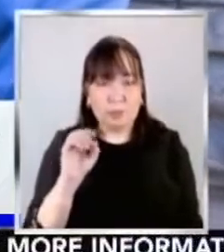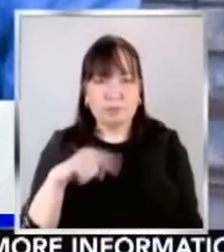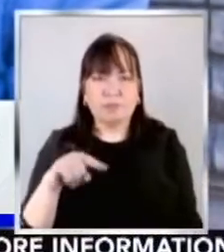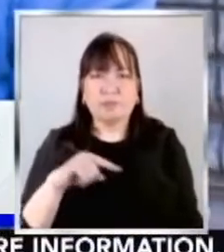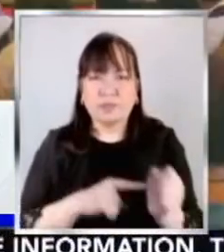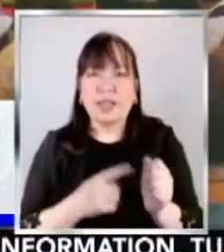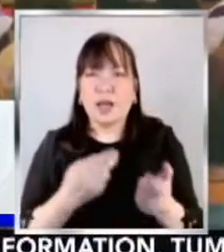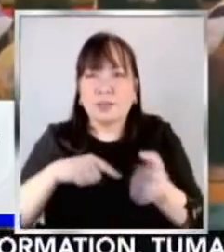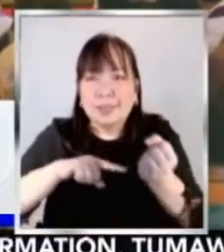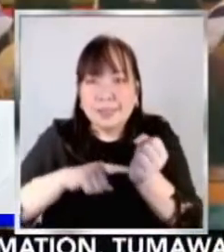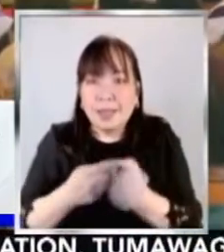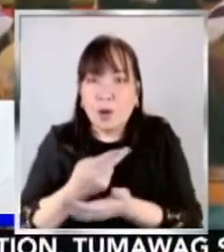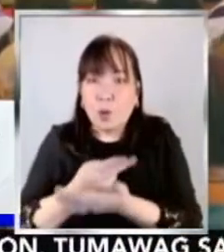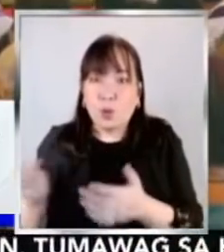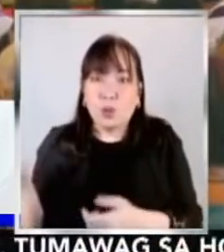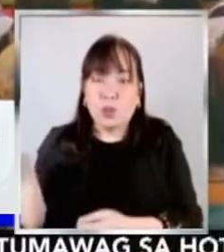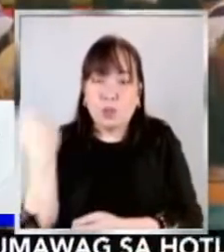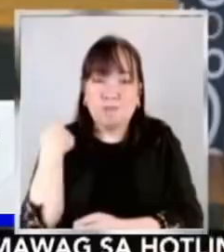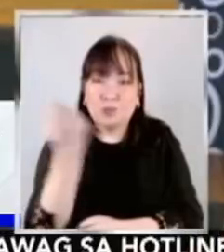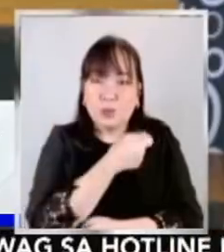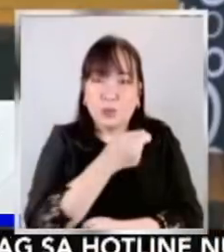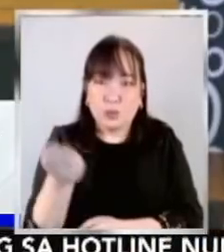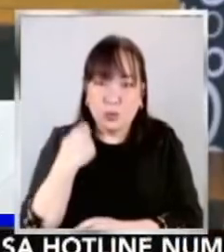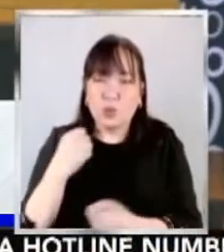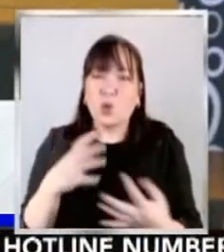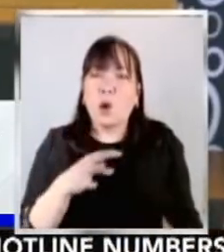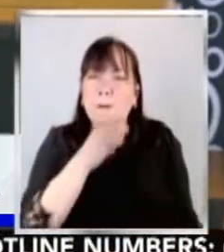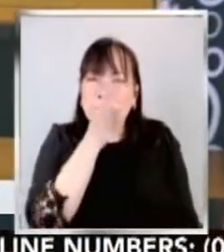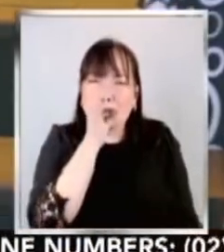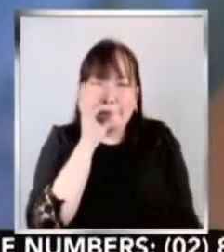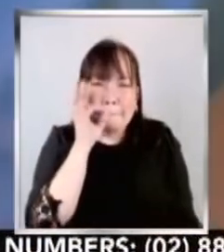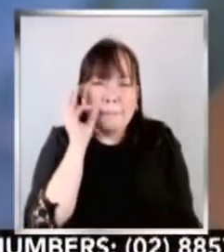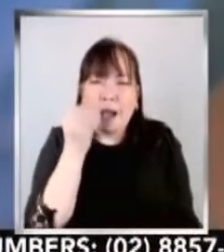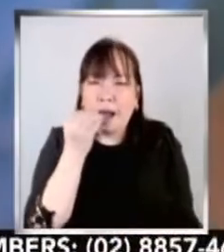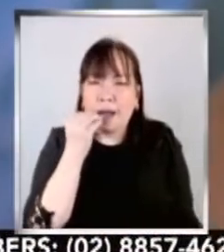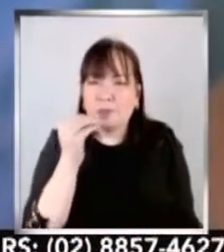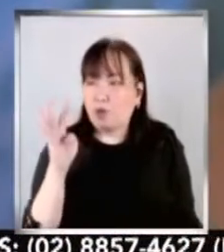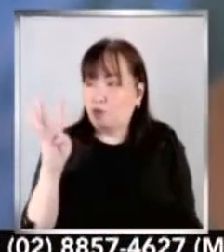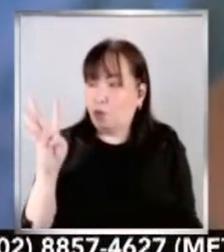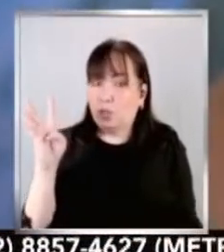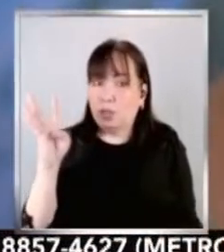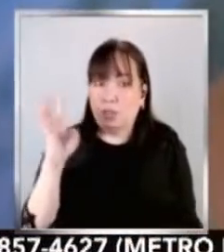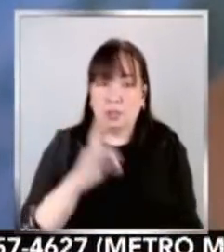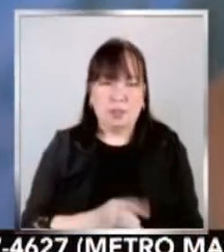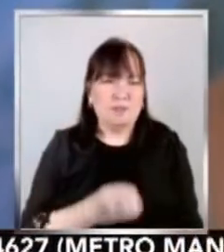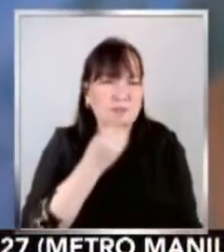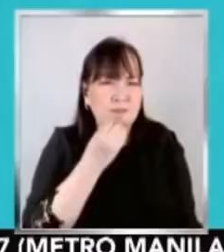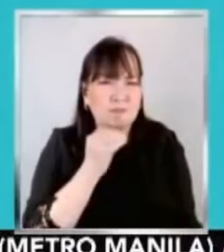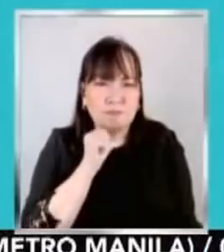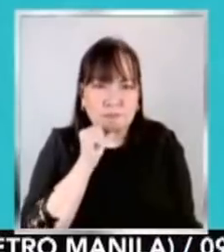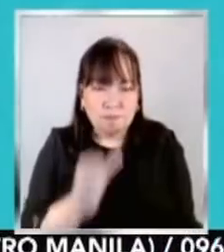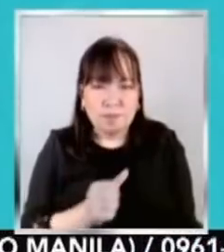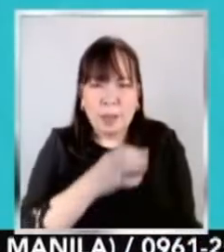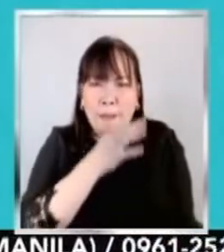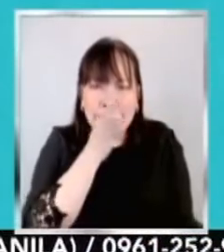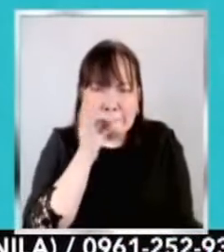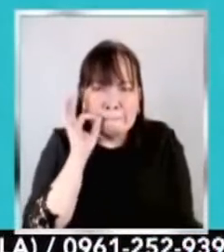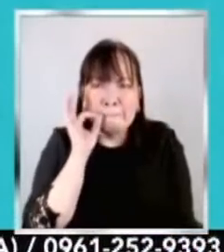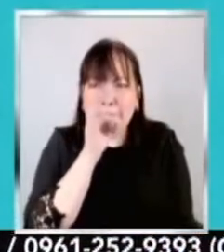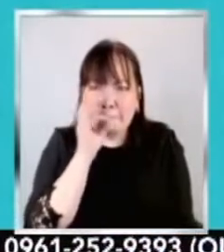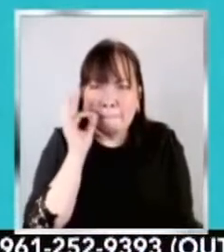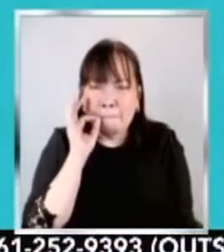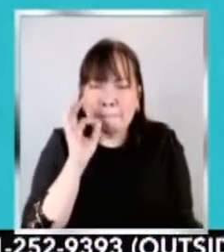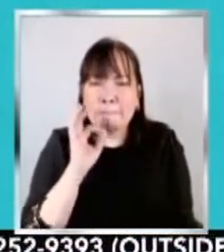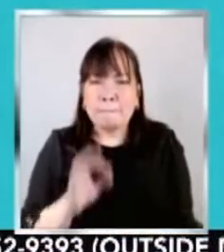pagfa-fasting o pag-aayuno at abstinence o pangingilin. 40 days o 40 araw ang ginagawang pagsasakripisyo ng mga Katoliko. Kalimitang 1,000